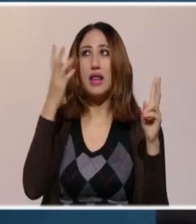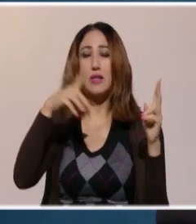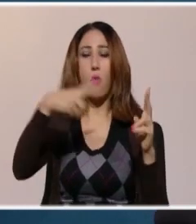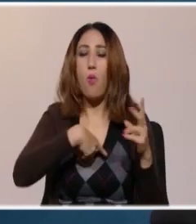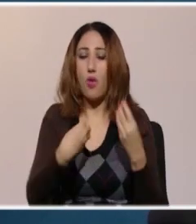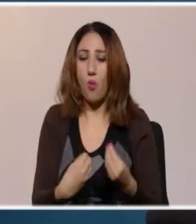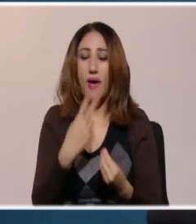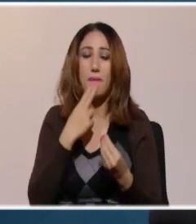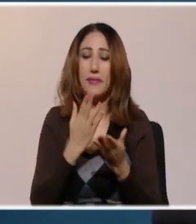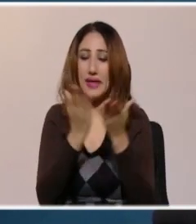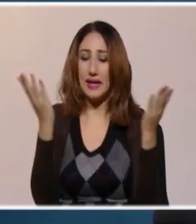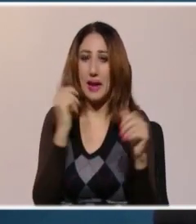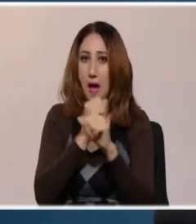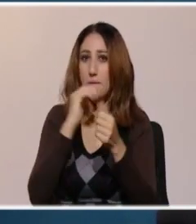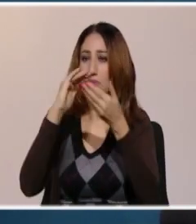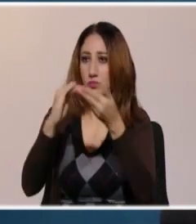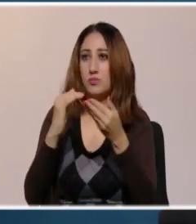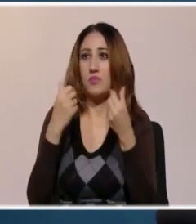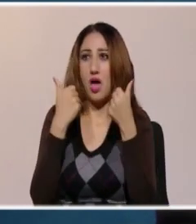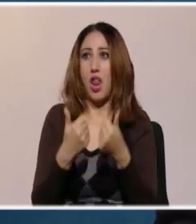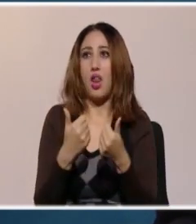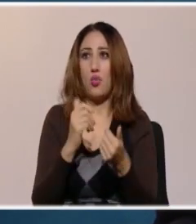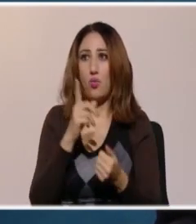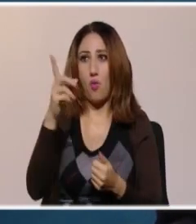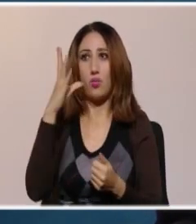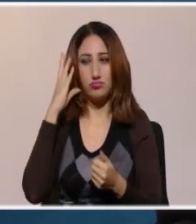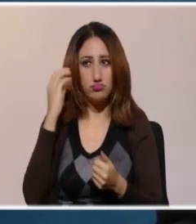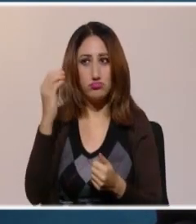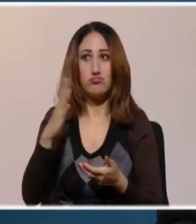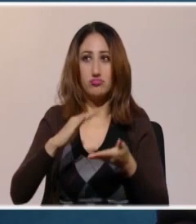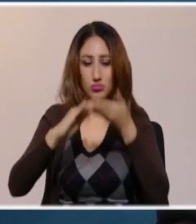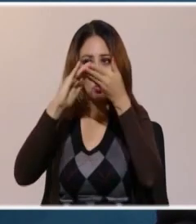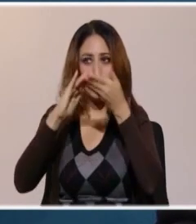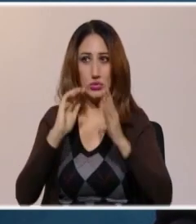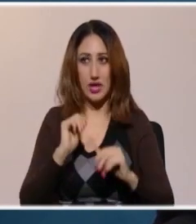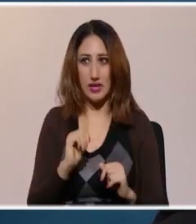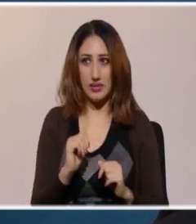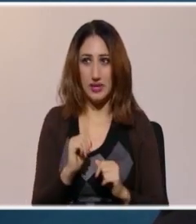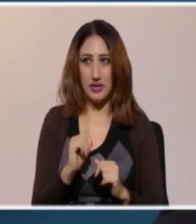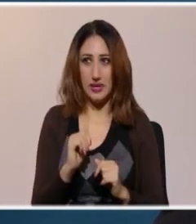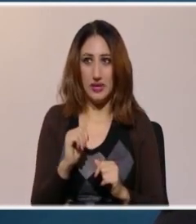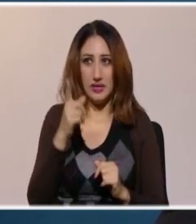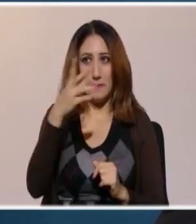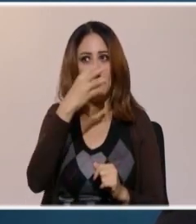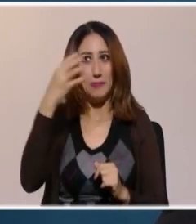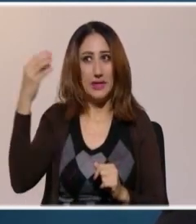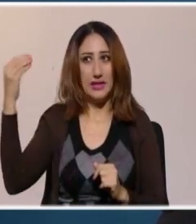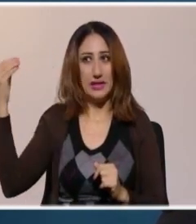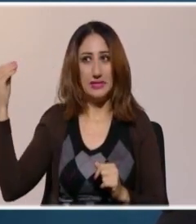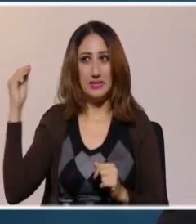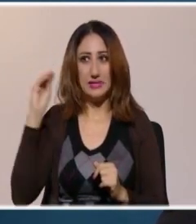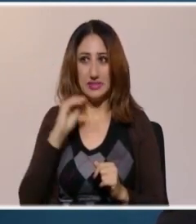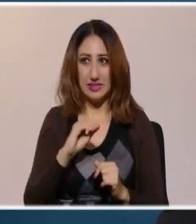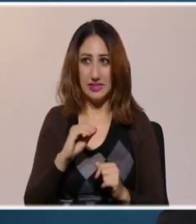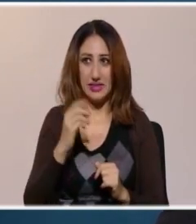الخير والظهور بتاعها والكرم بتاعه. فمش في بالي دلوقتي يعني سر، اعتقد ان